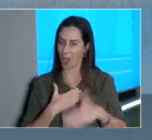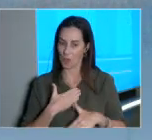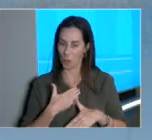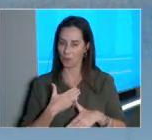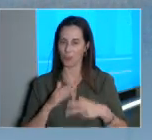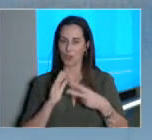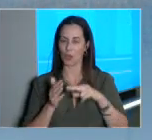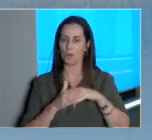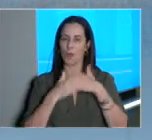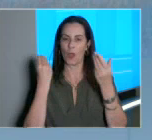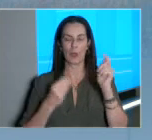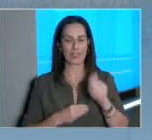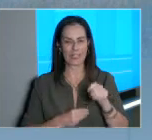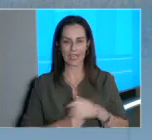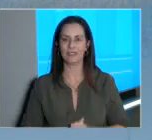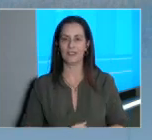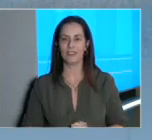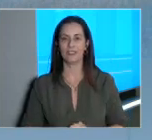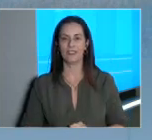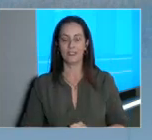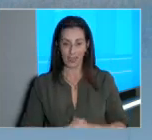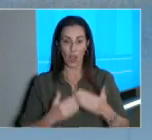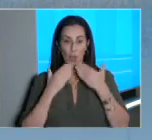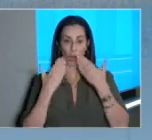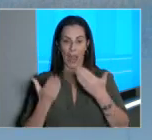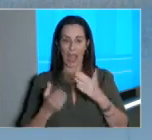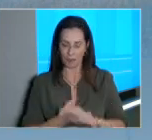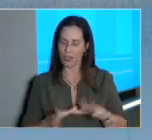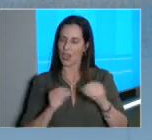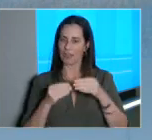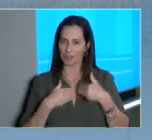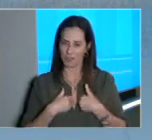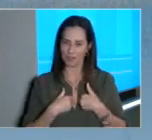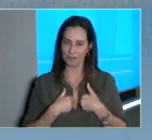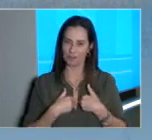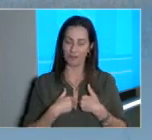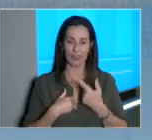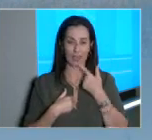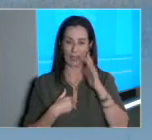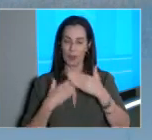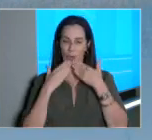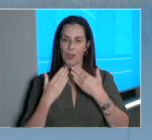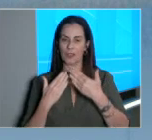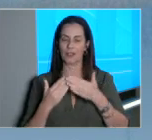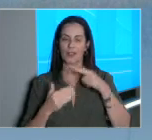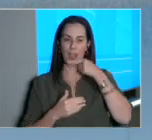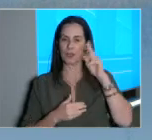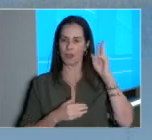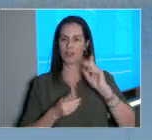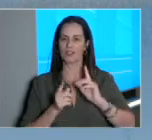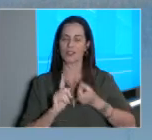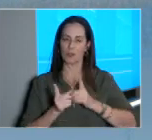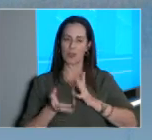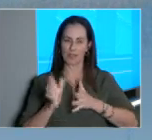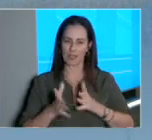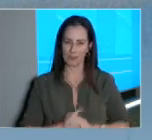את תוכנית בוקר טוב כנסת. תודה רבה לכם שהייתם איתנו. נאמר גם תודה לתמי שמע שסייע